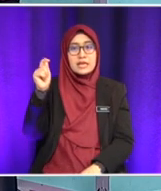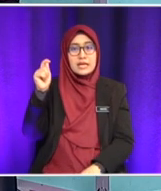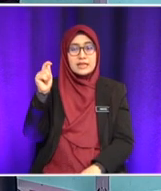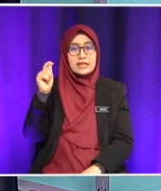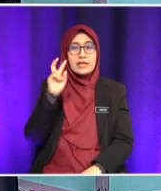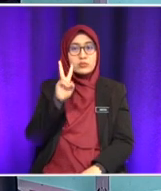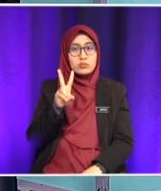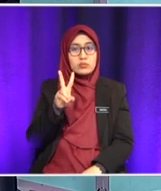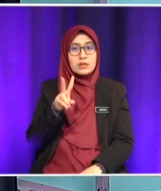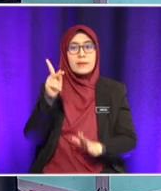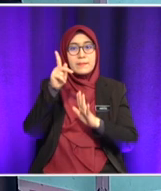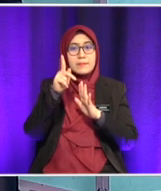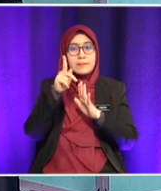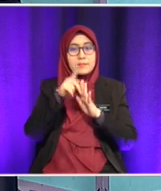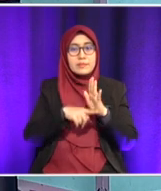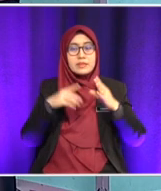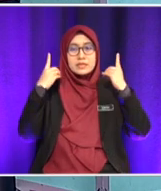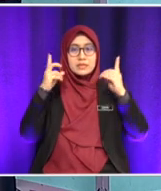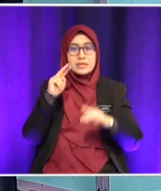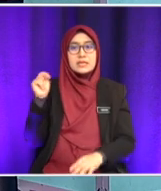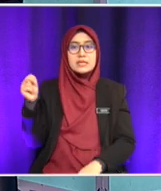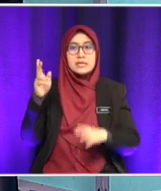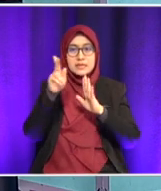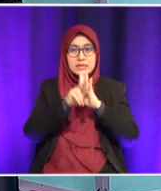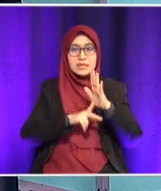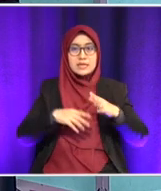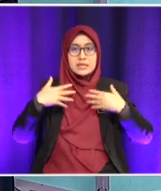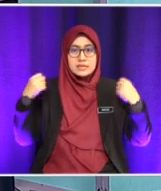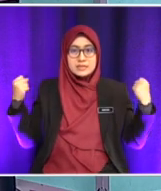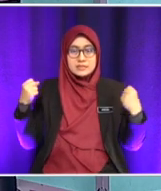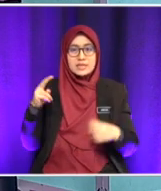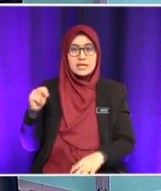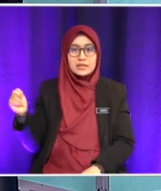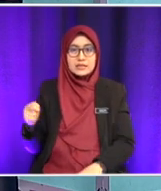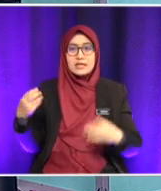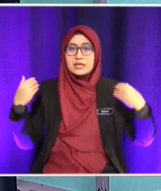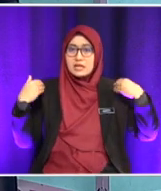kesehatan menekankan bendera seksual terhadap terkenal